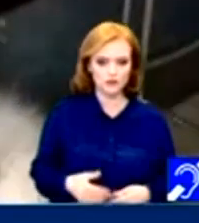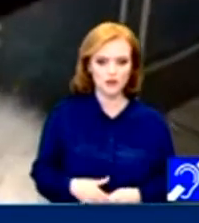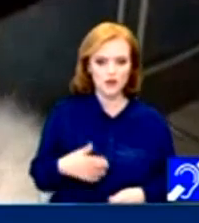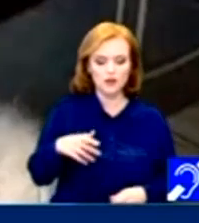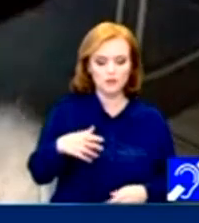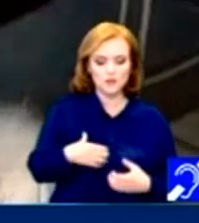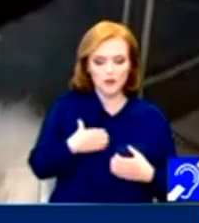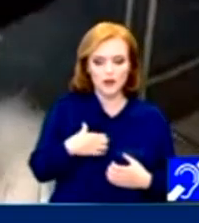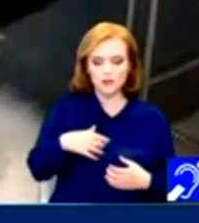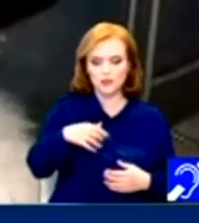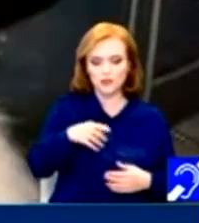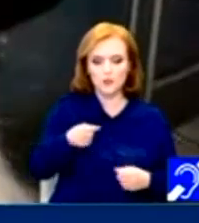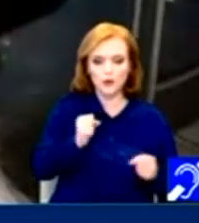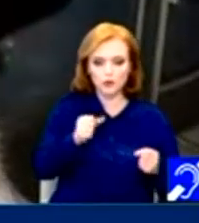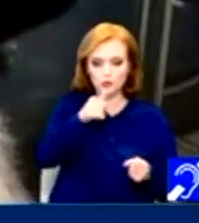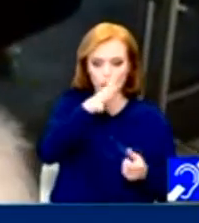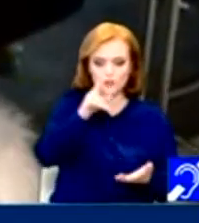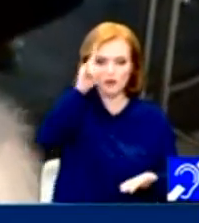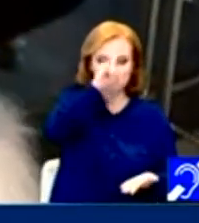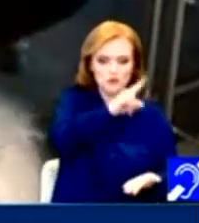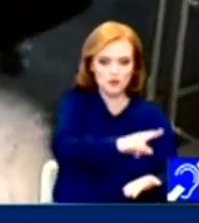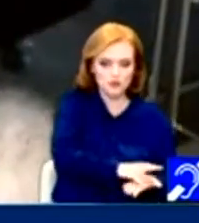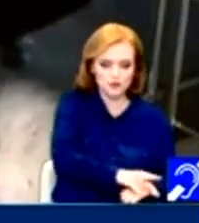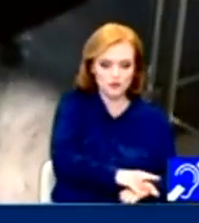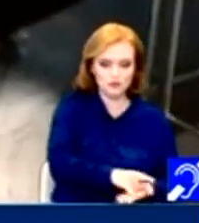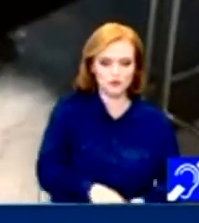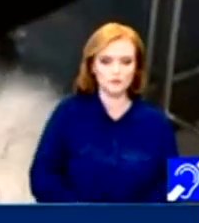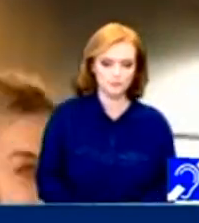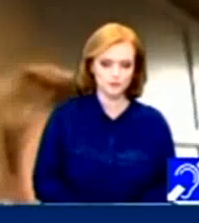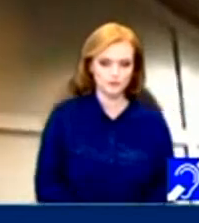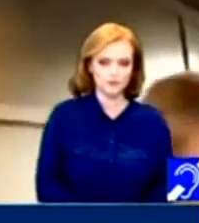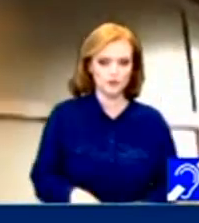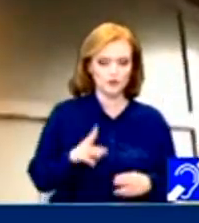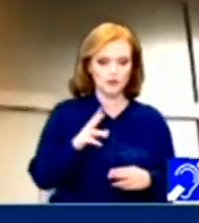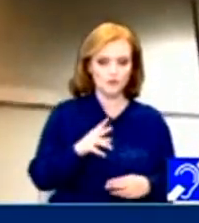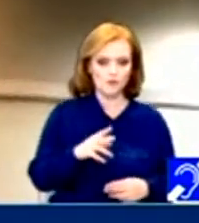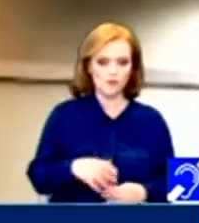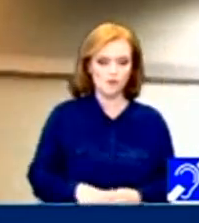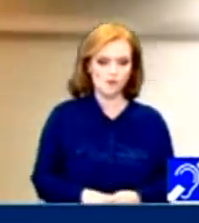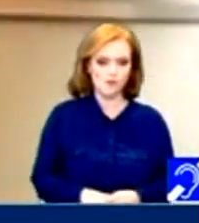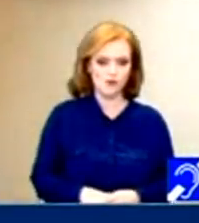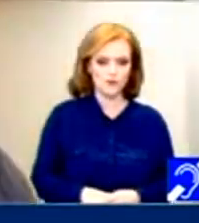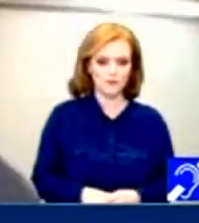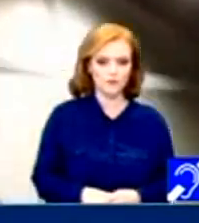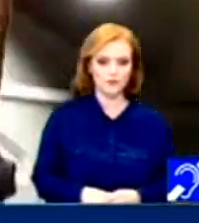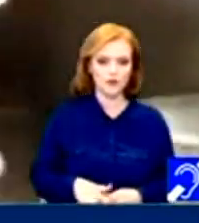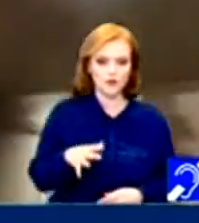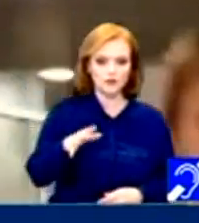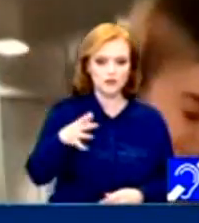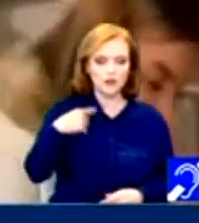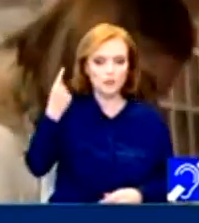să aterizeze. Nu știam că sora mea trebuie să vină și să plec pentru... O zis că era o mașină cu pistă. Nu s-au deschis